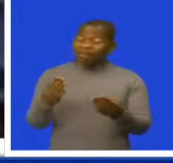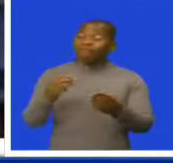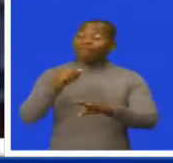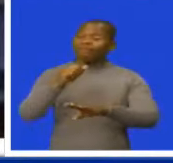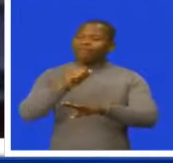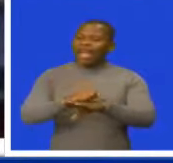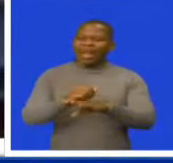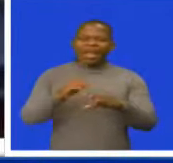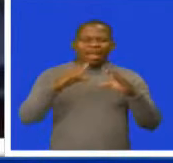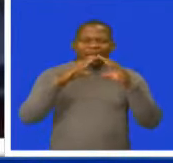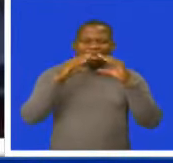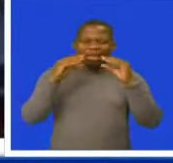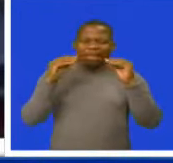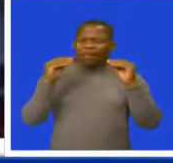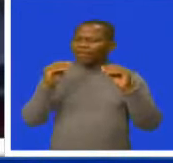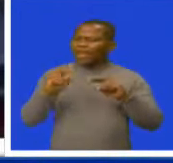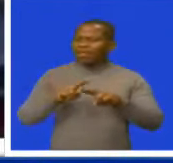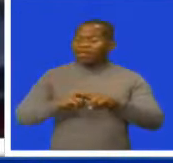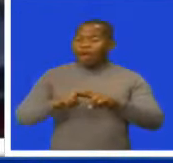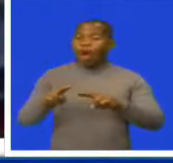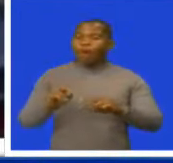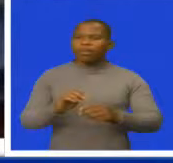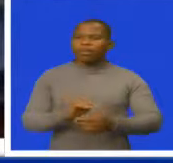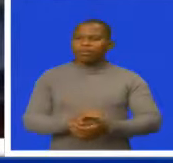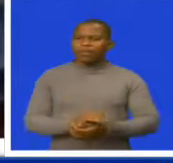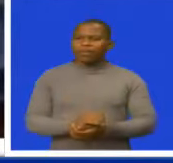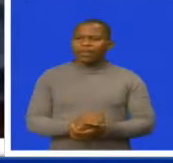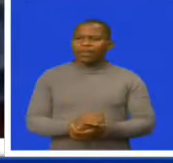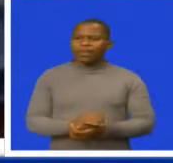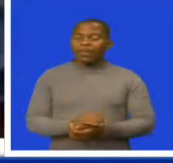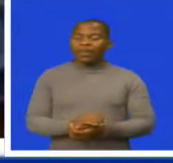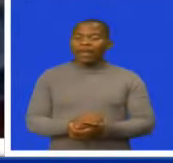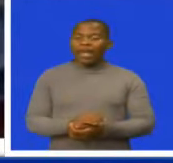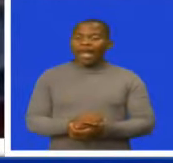siyabona nalokuthi lomgomo lothi